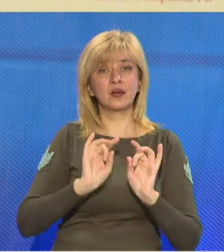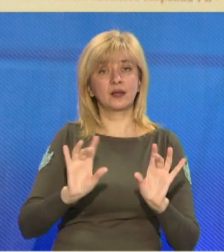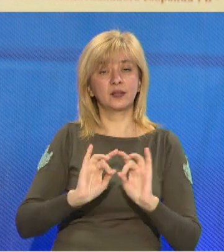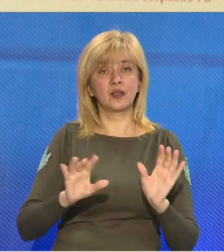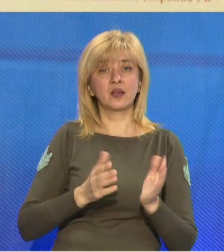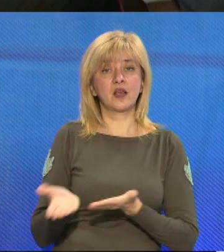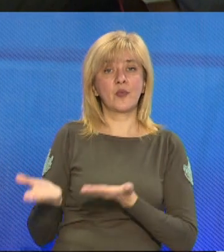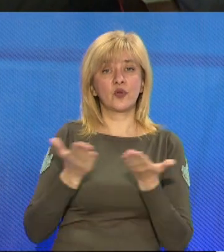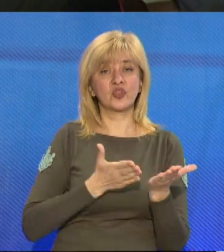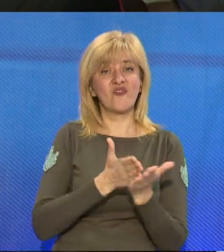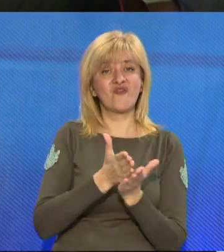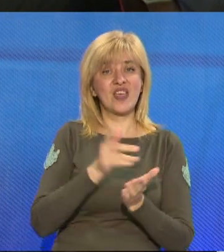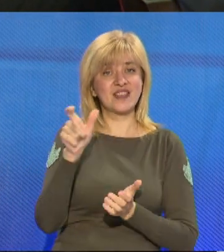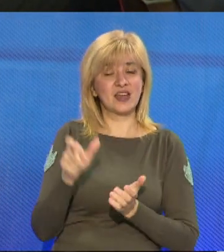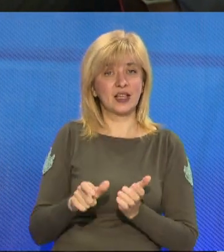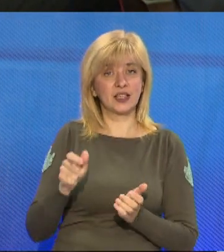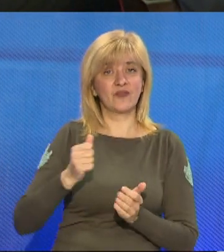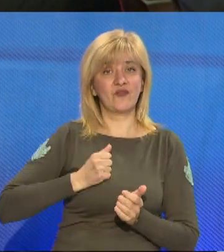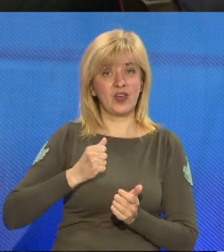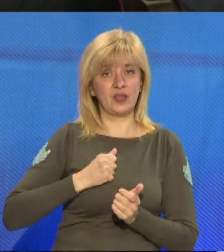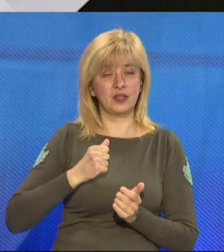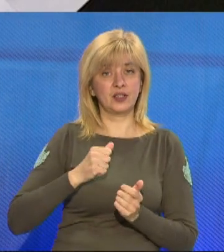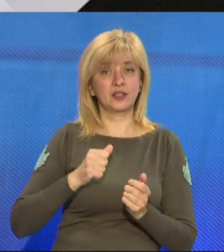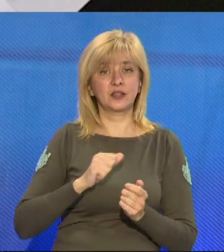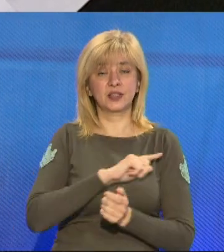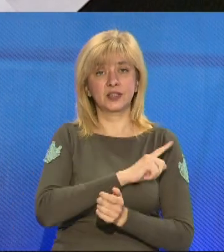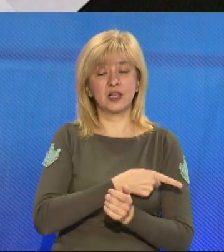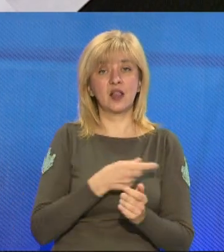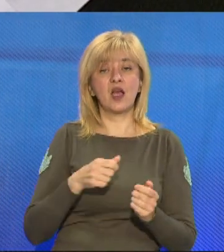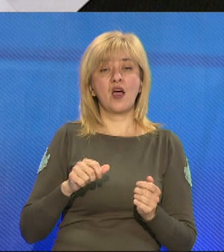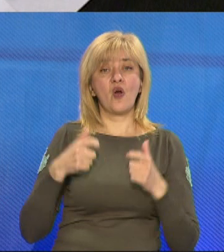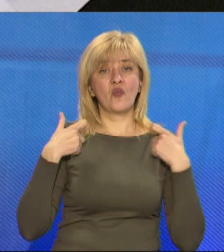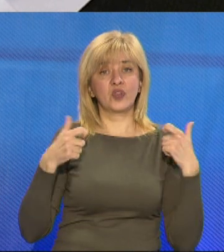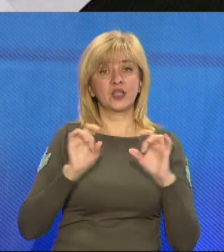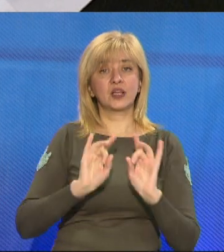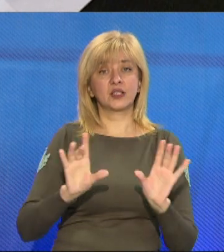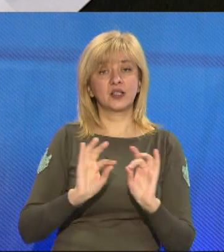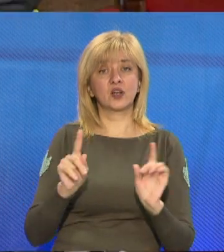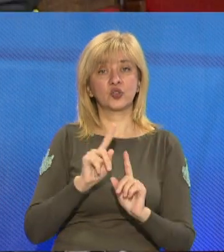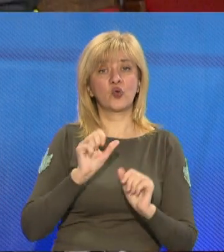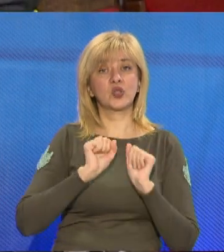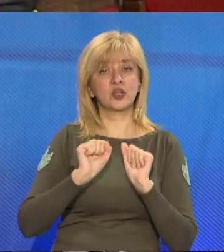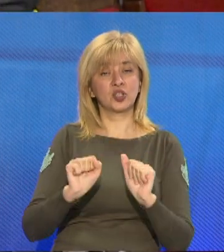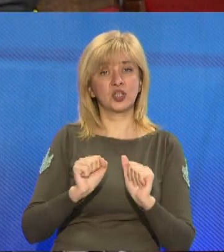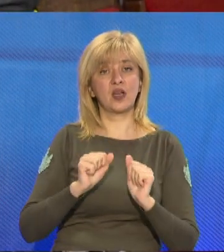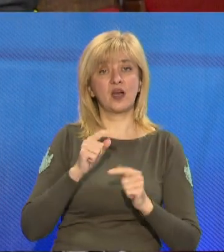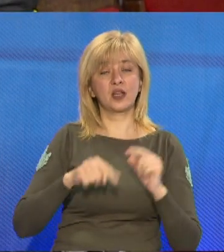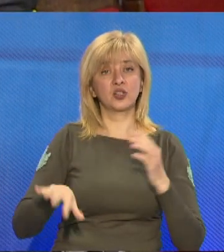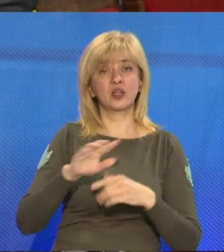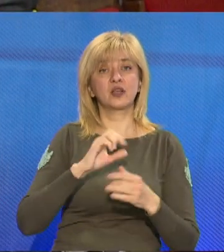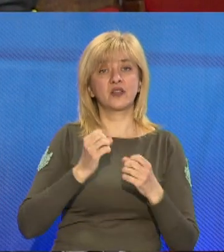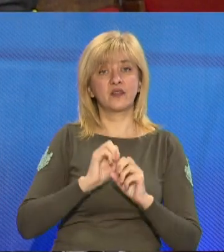запрошенные ветераны Узброенных сил. Отставные офицеры нагадали призывникам, что оборона айчыны во все часы была святым обовязком